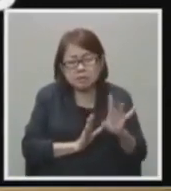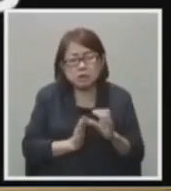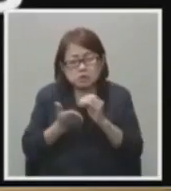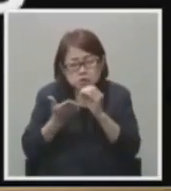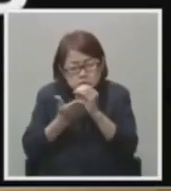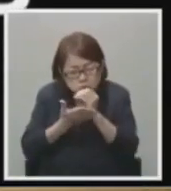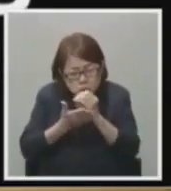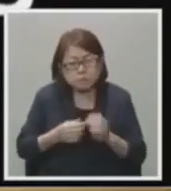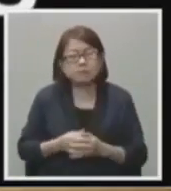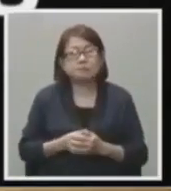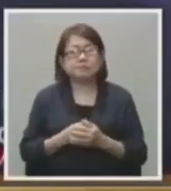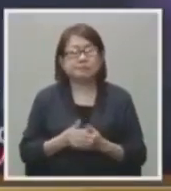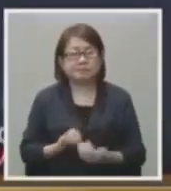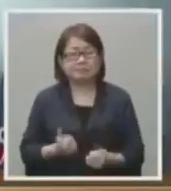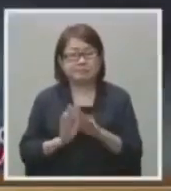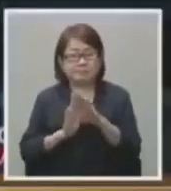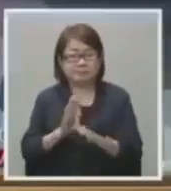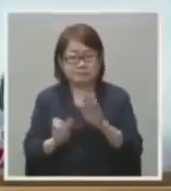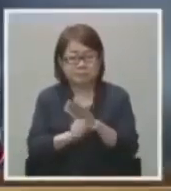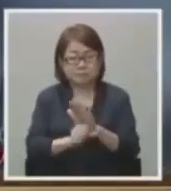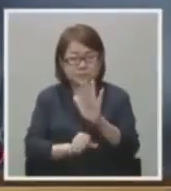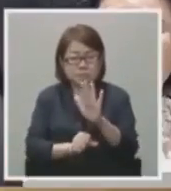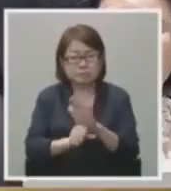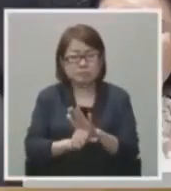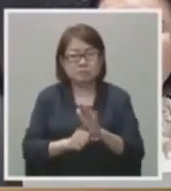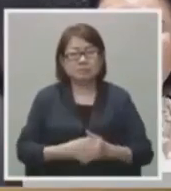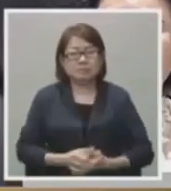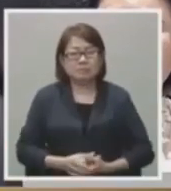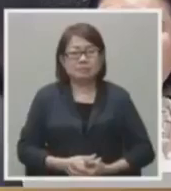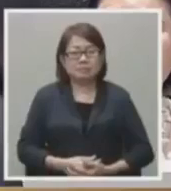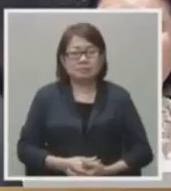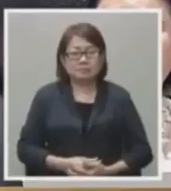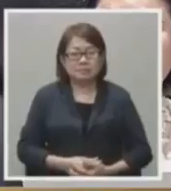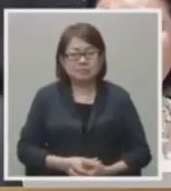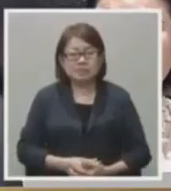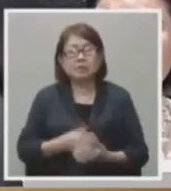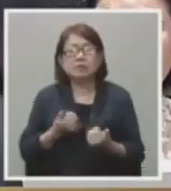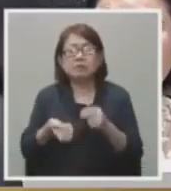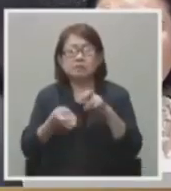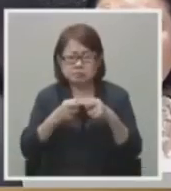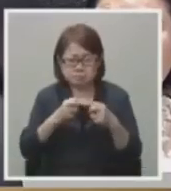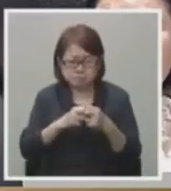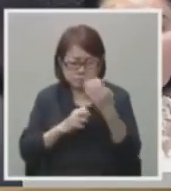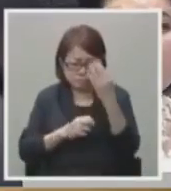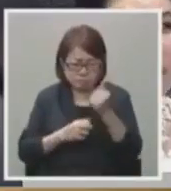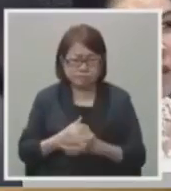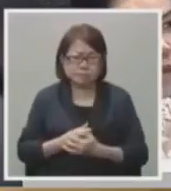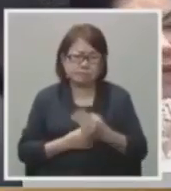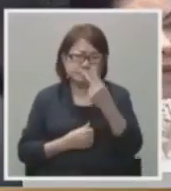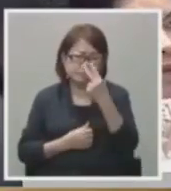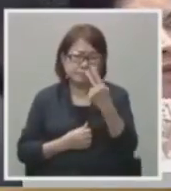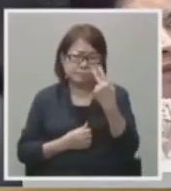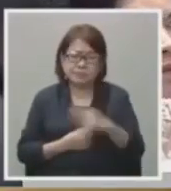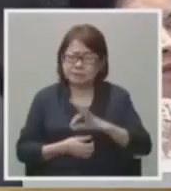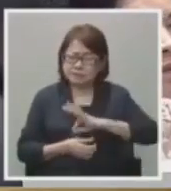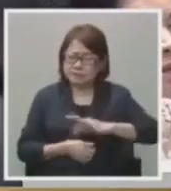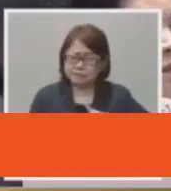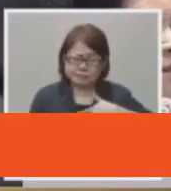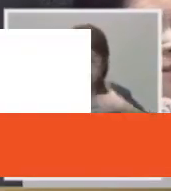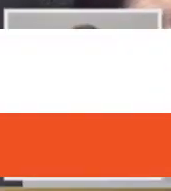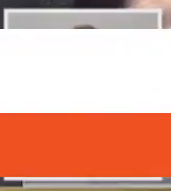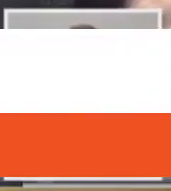เอาแค่นี้แหละครับ เจอ ไม่ต้องยาวหรอกครับเพราะอะไรครับผมดูไปมันก็สะท้อนหัวใจใน